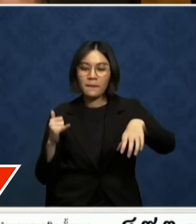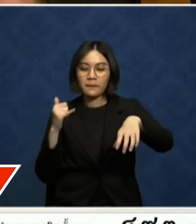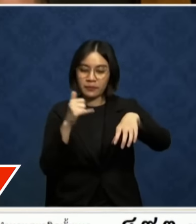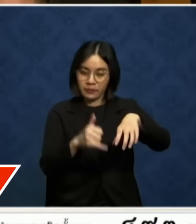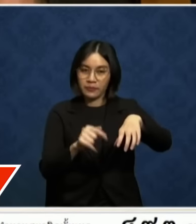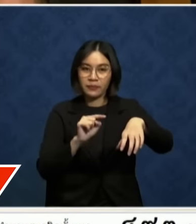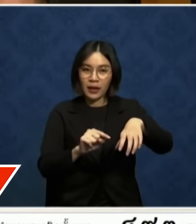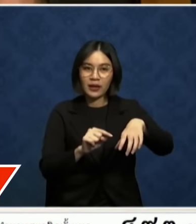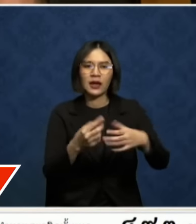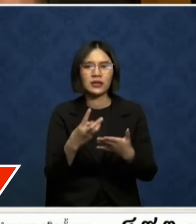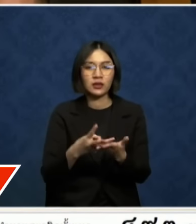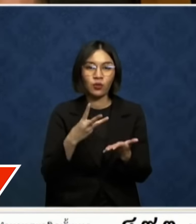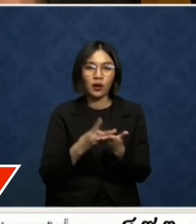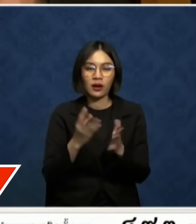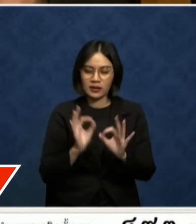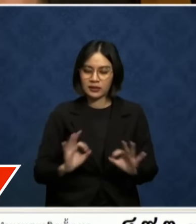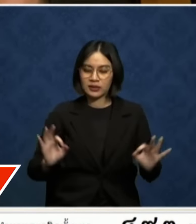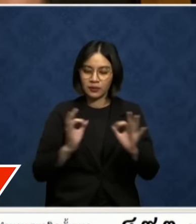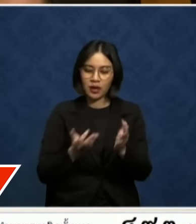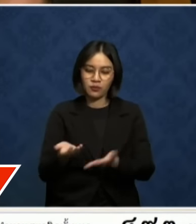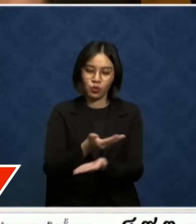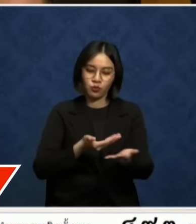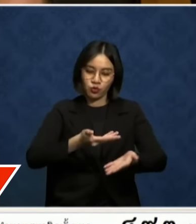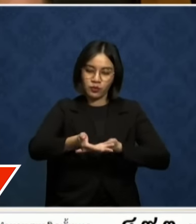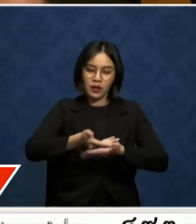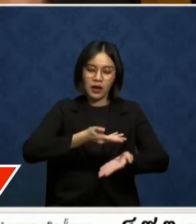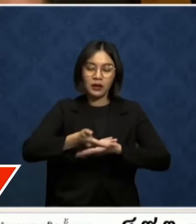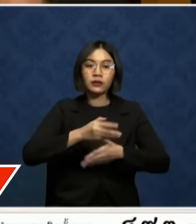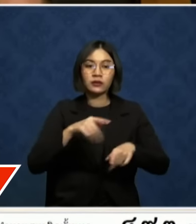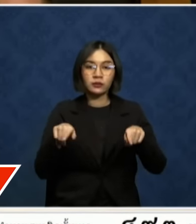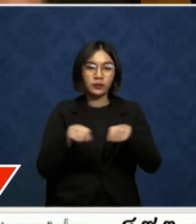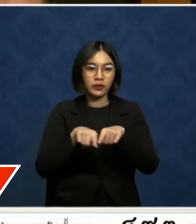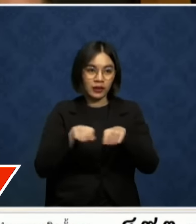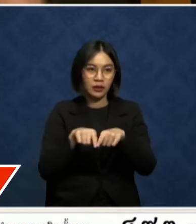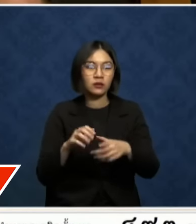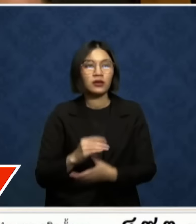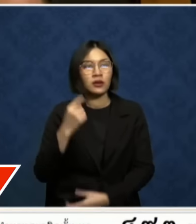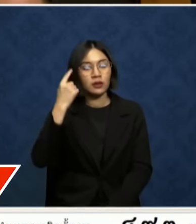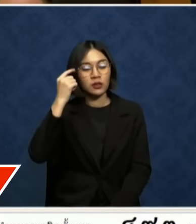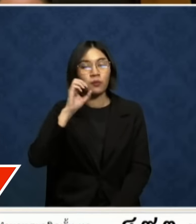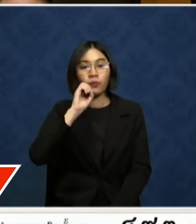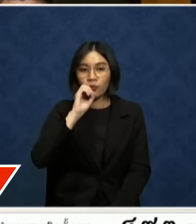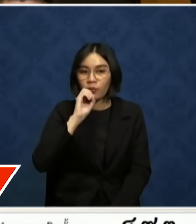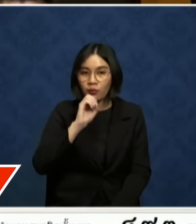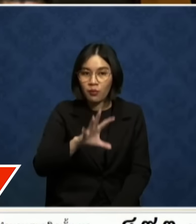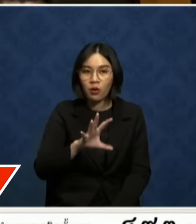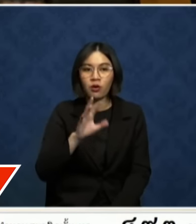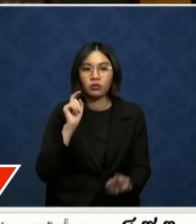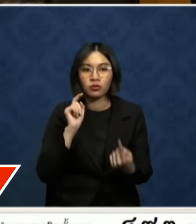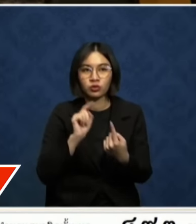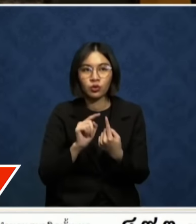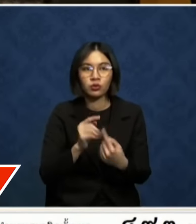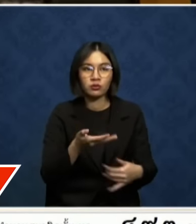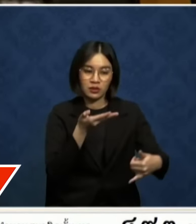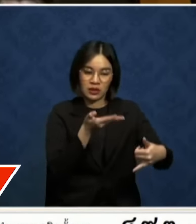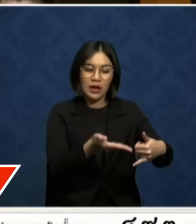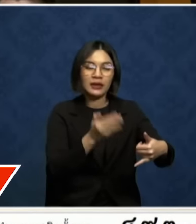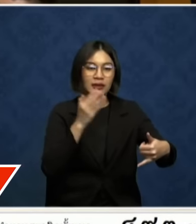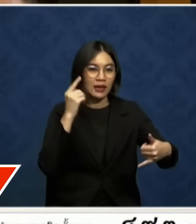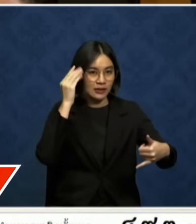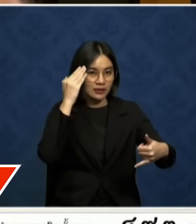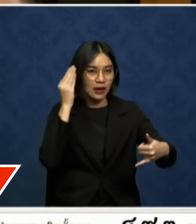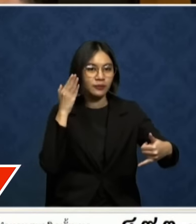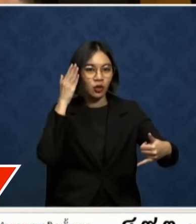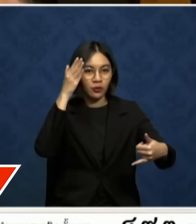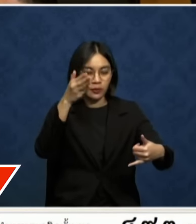ป็นอีกหนึ่งวาระที่จะได้มีการหารือเช่นเดียวกันนะครับเดี๋ยวคงจะได้มีการแจ้งให้ท่านทิศนาได้ทราบต่อไปนะ